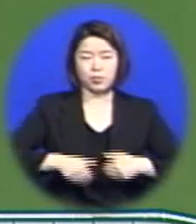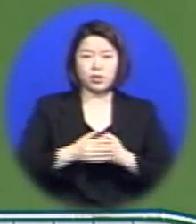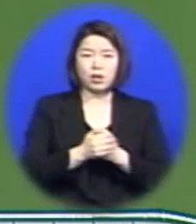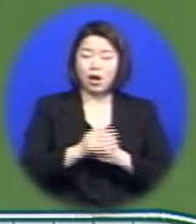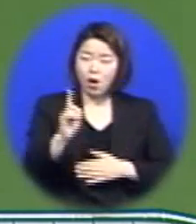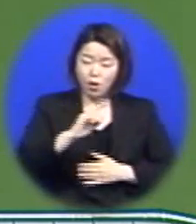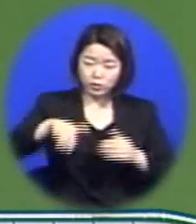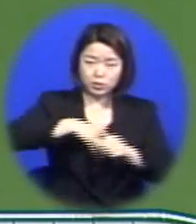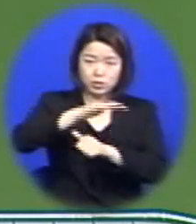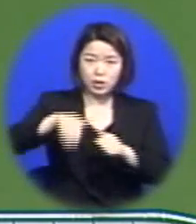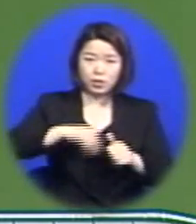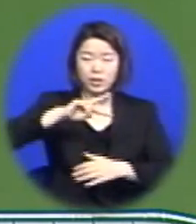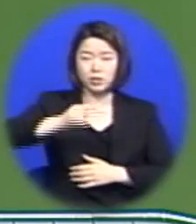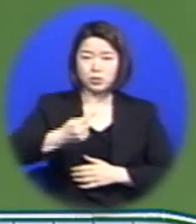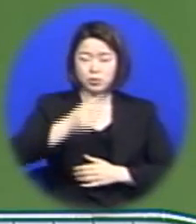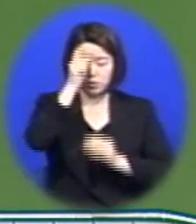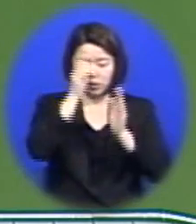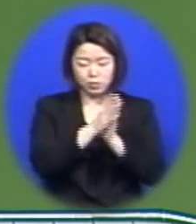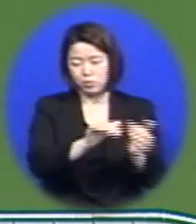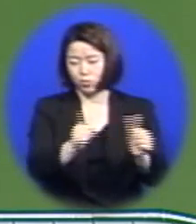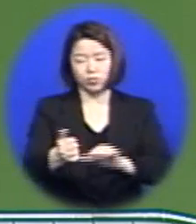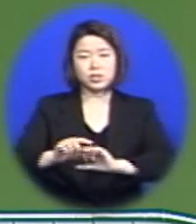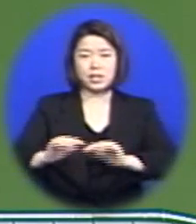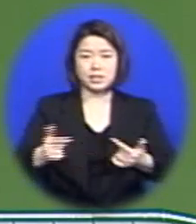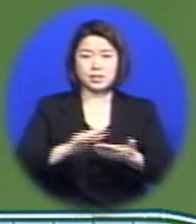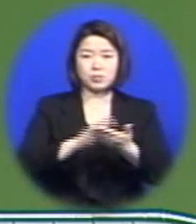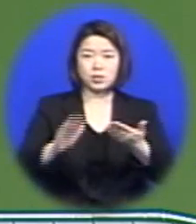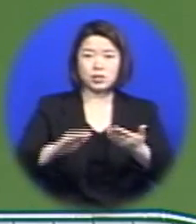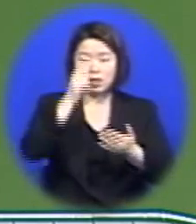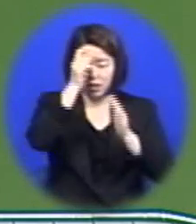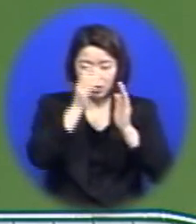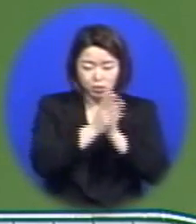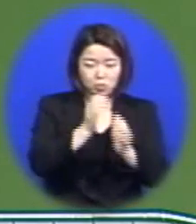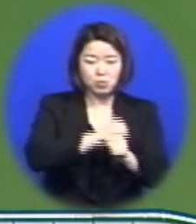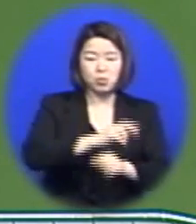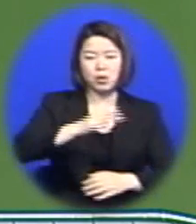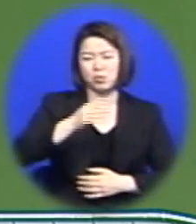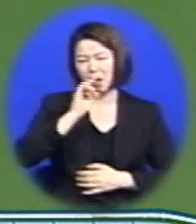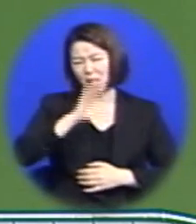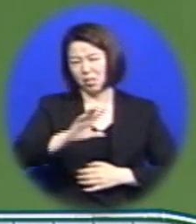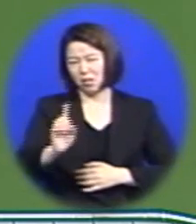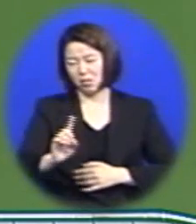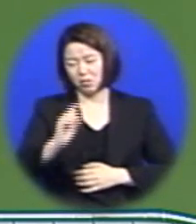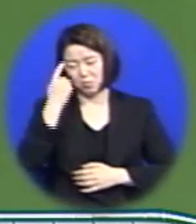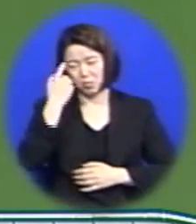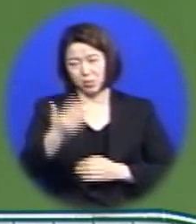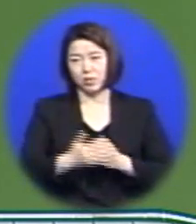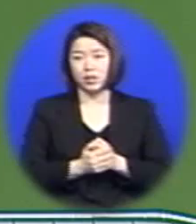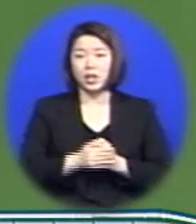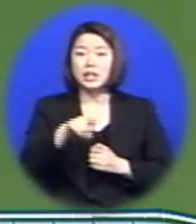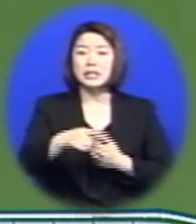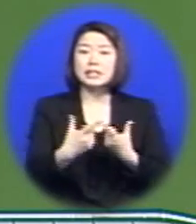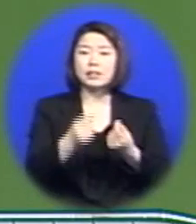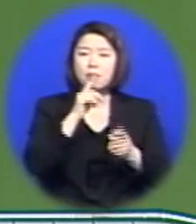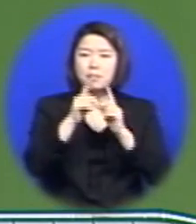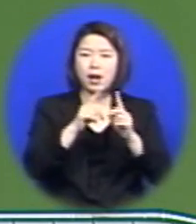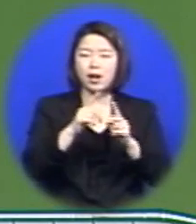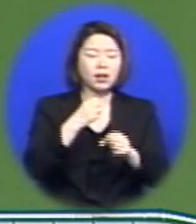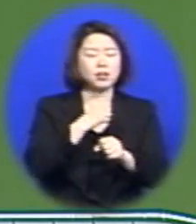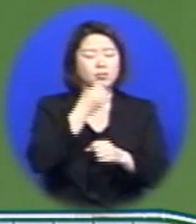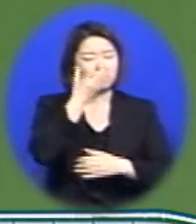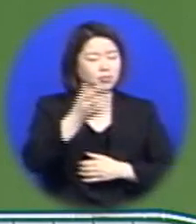상황에서도 기도가 죽지 않습니다 기도해도 안 되던데 뭐 그런 말 안